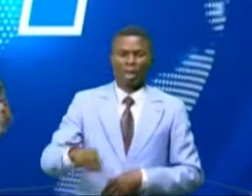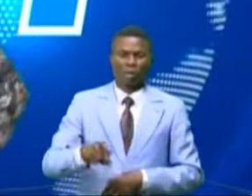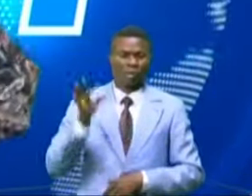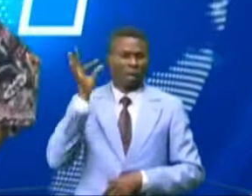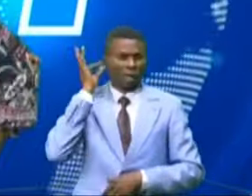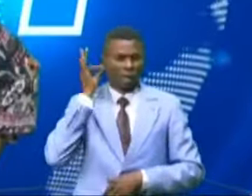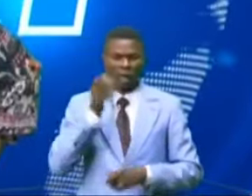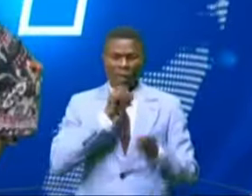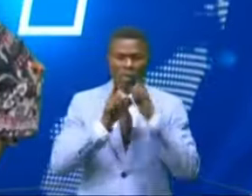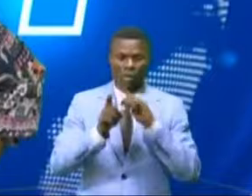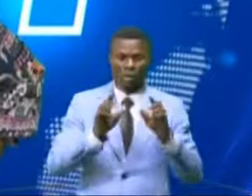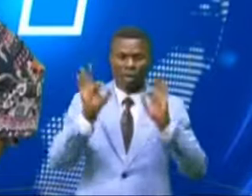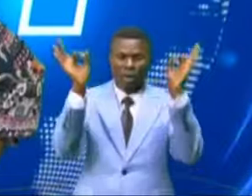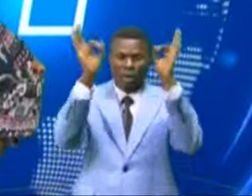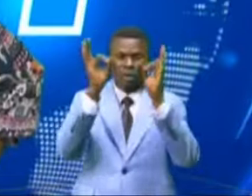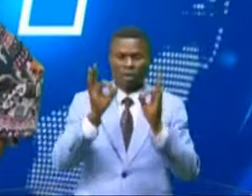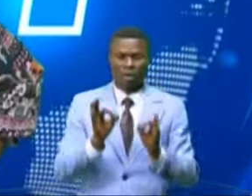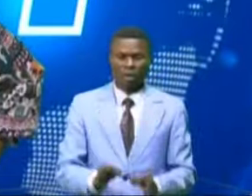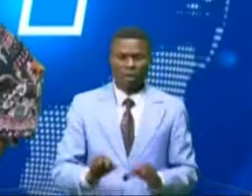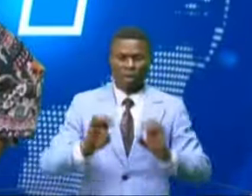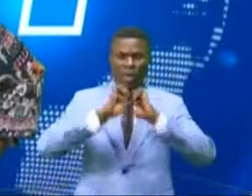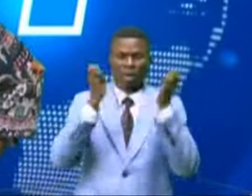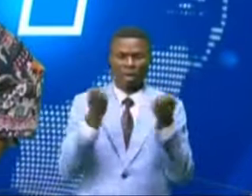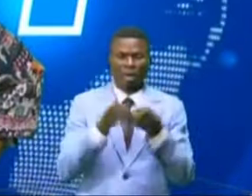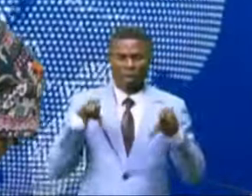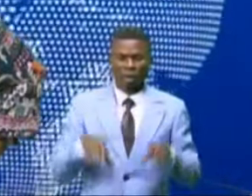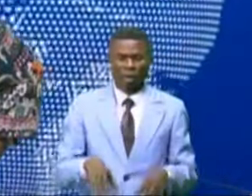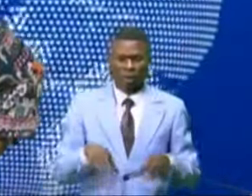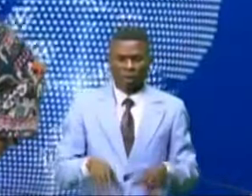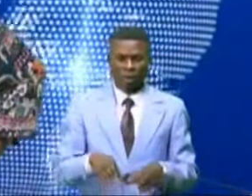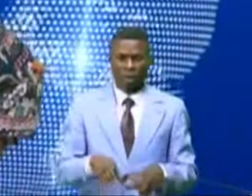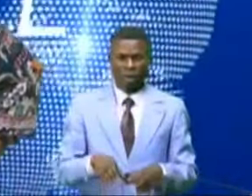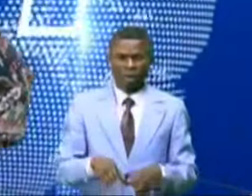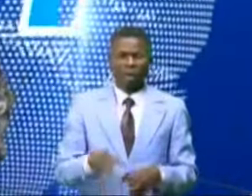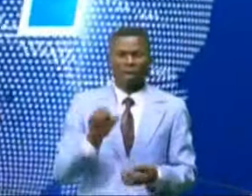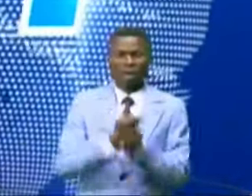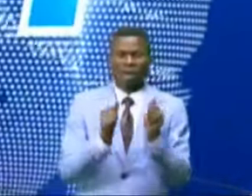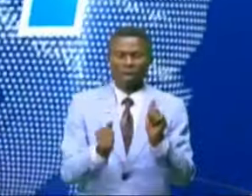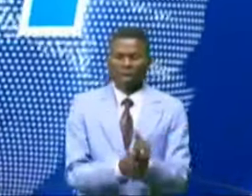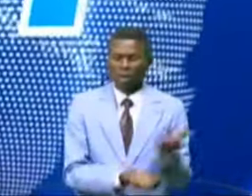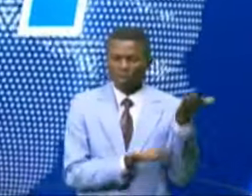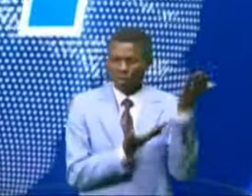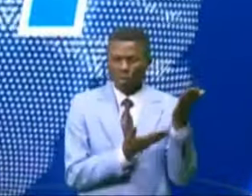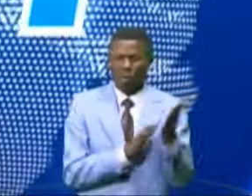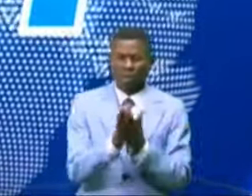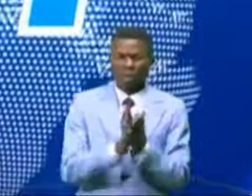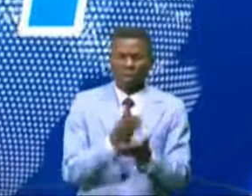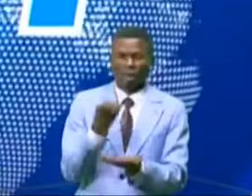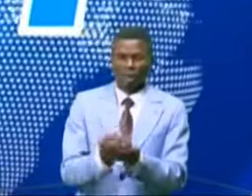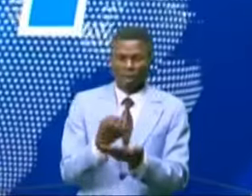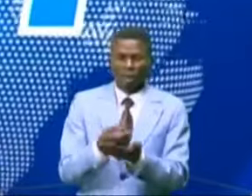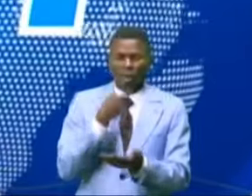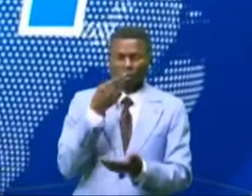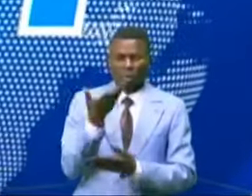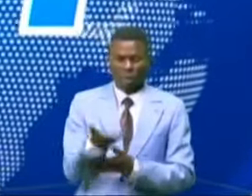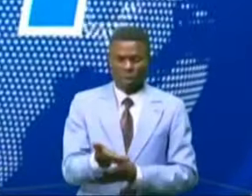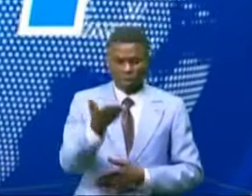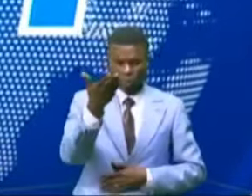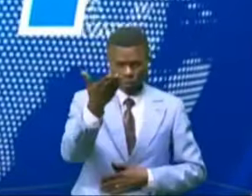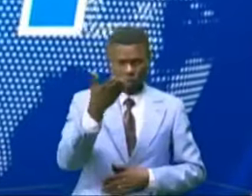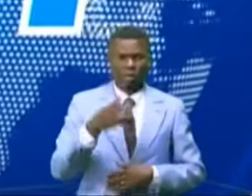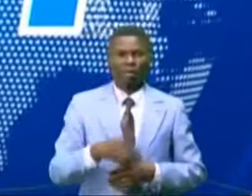échangé avec les membres de la Fédération des entreprises du Congo Butembo Lubero. Des questions d'ordre économique ont été au centre de leurs